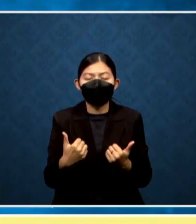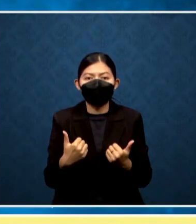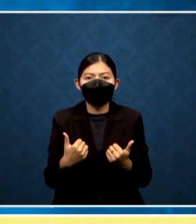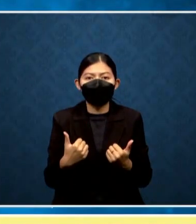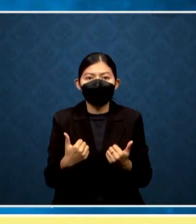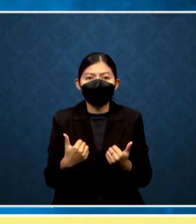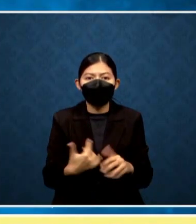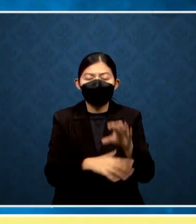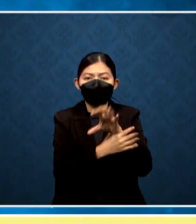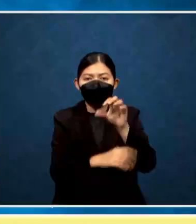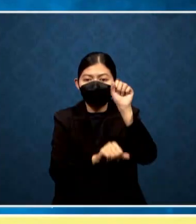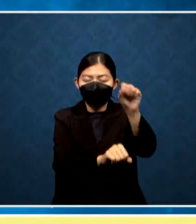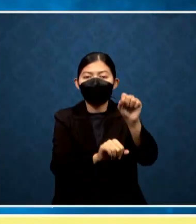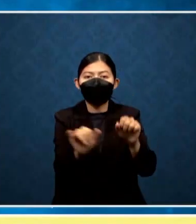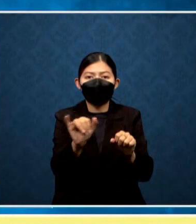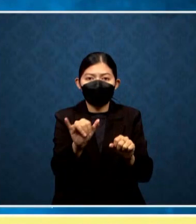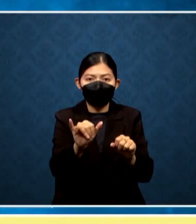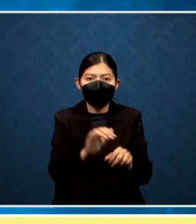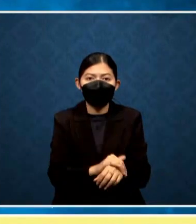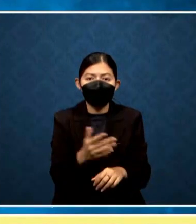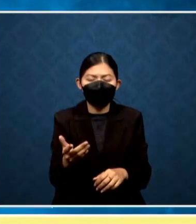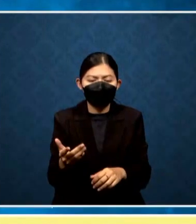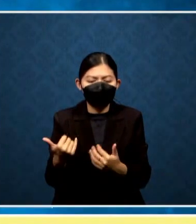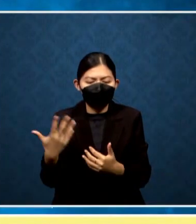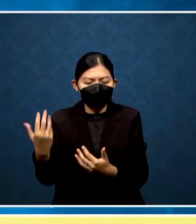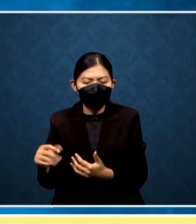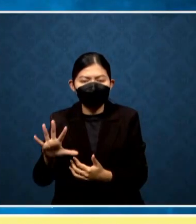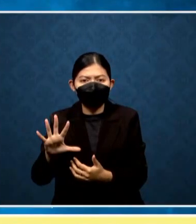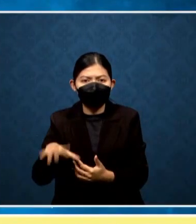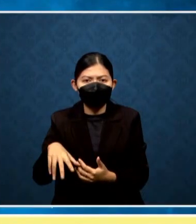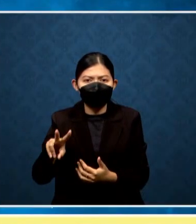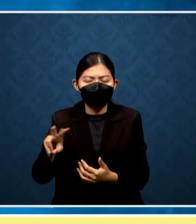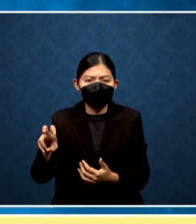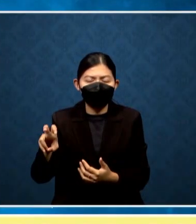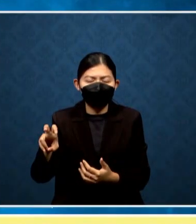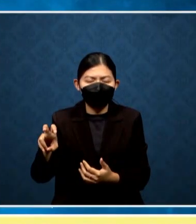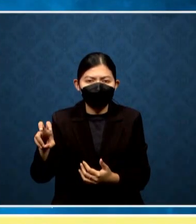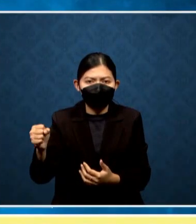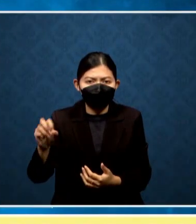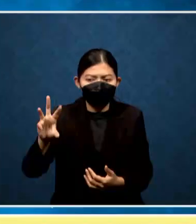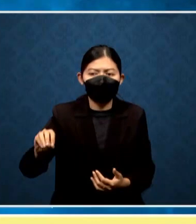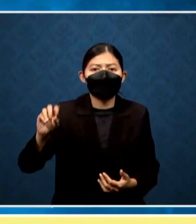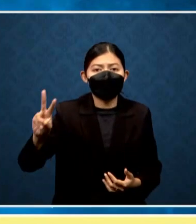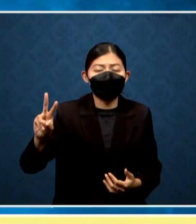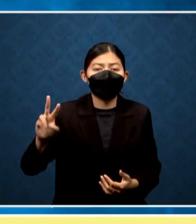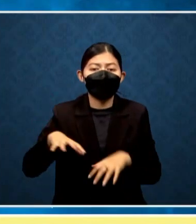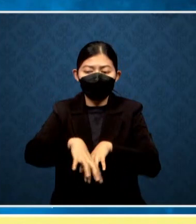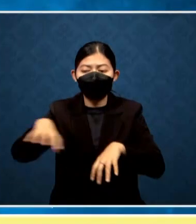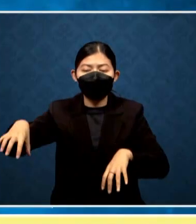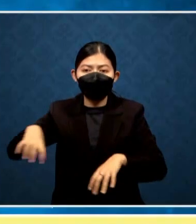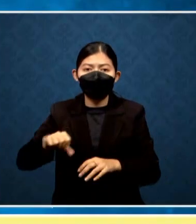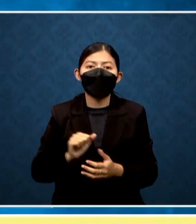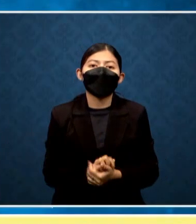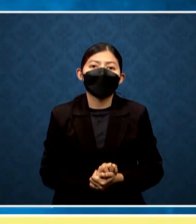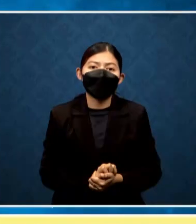ข้อบัญาไป 1,582 แห่ก็เรียนท่านประธาน